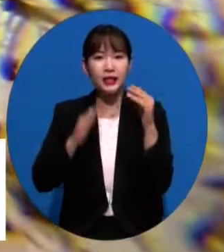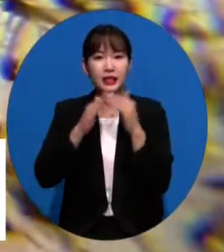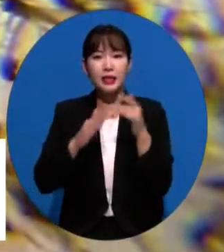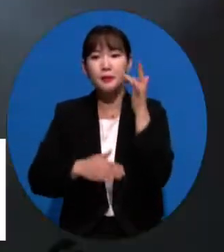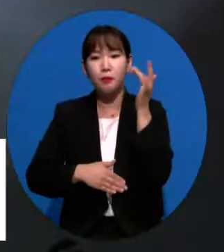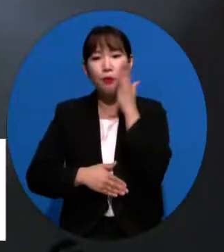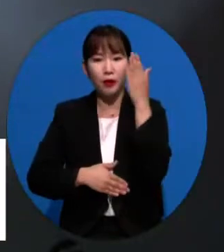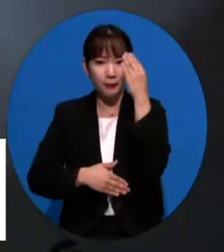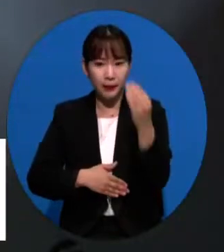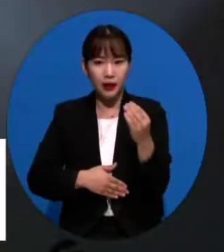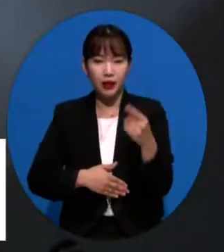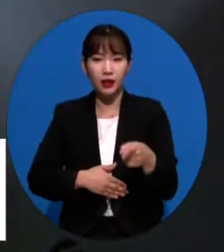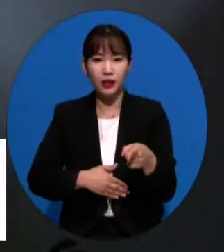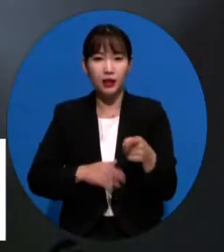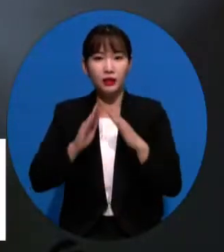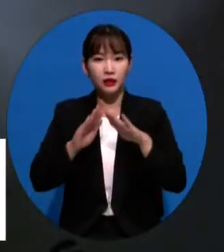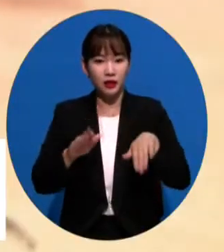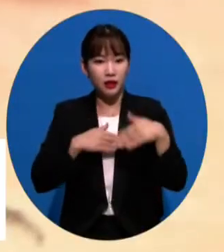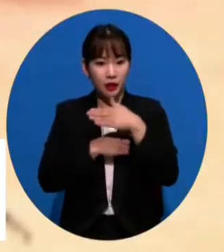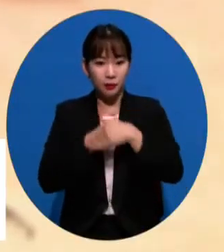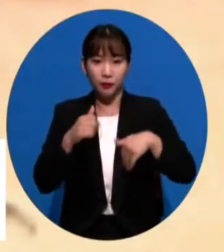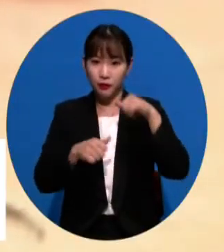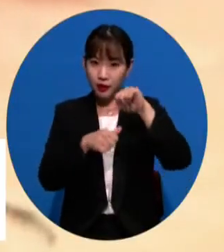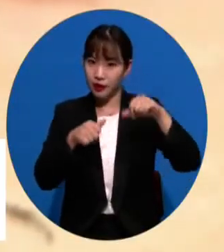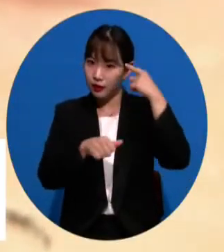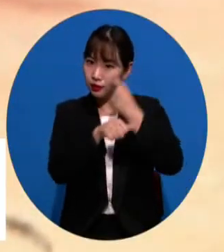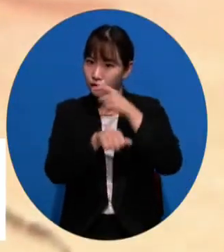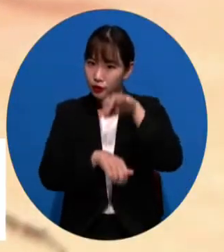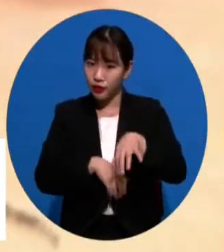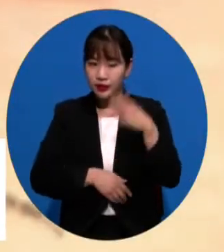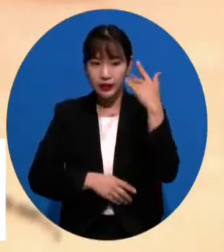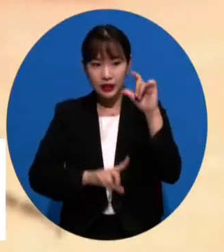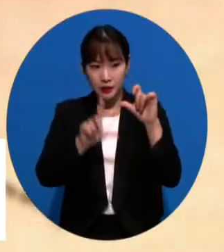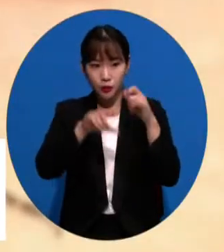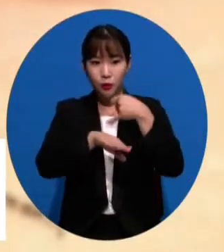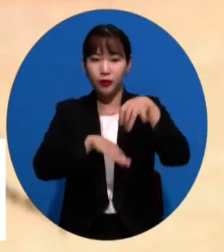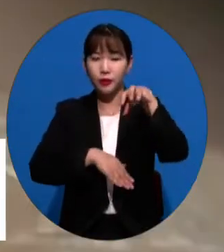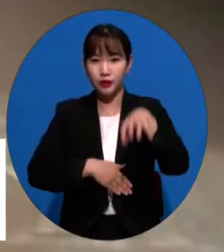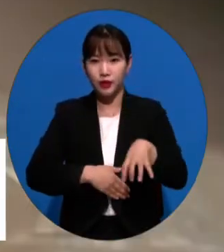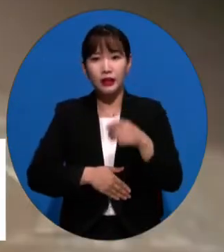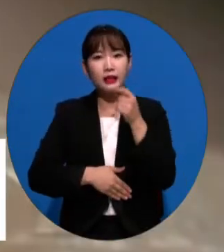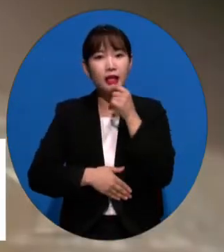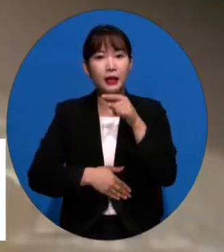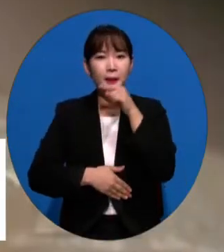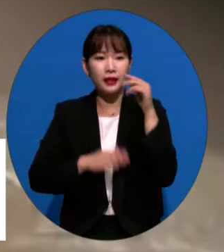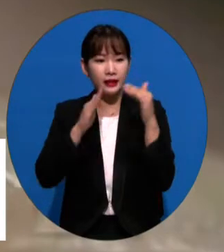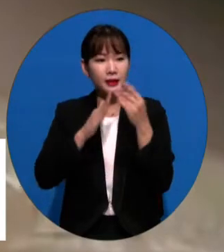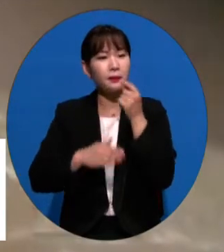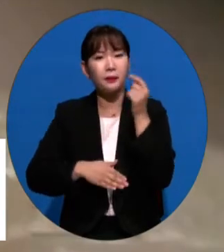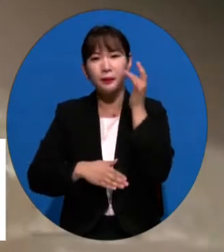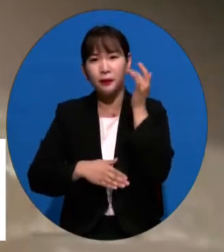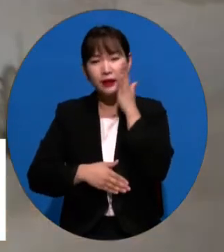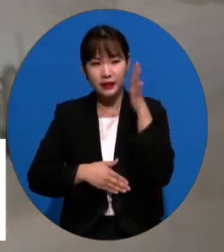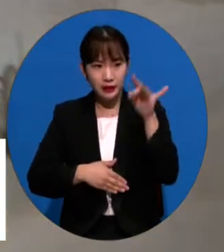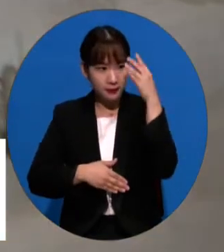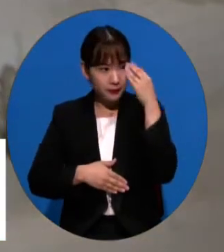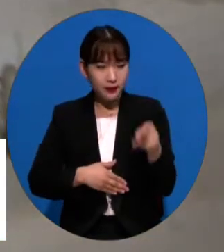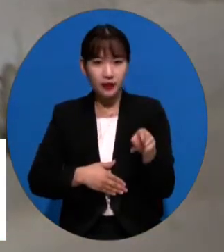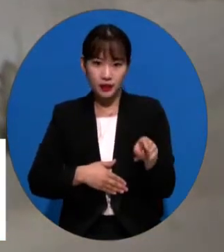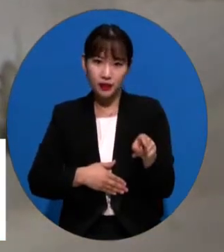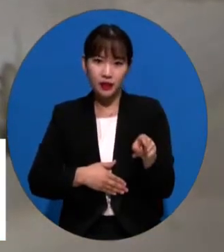출연했습니다 전라남도 보건환경연구원 은 지난 15에 완도에서 작은 빨간집 모기 가 처음 확인됐다